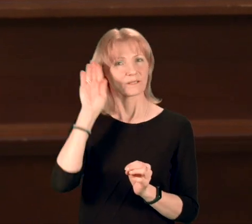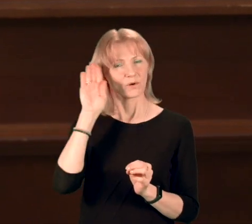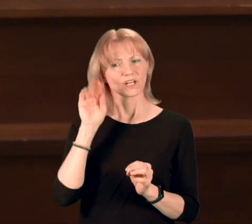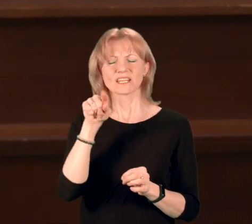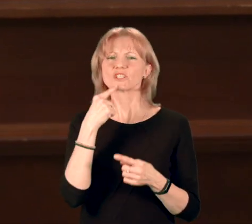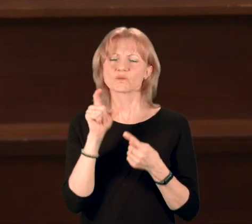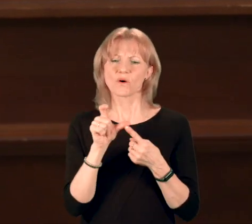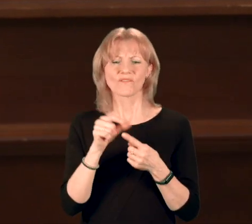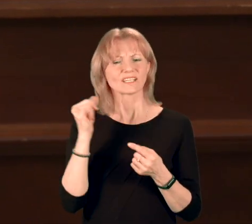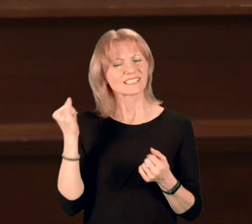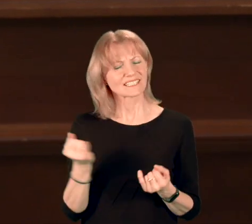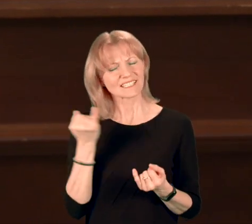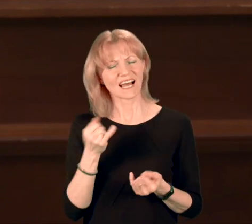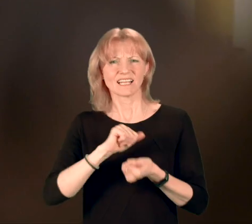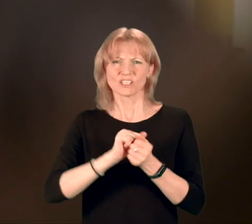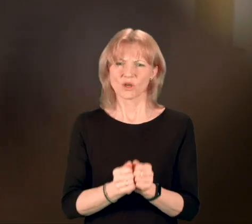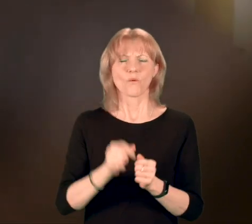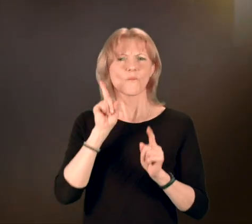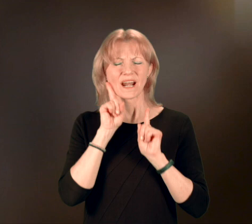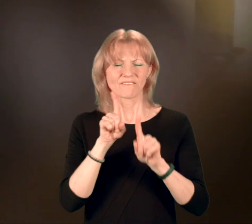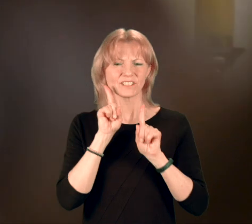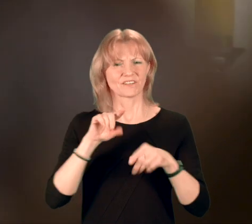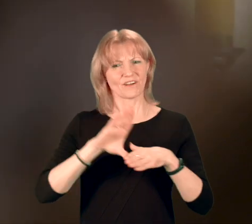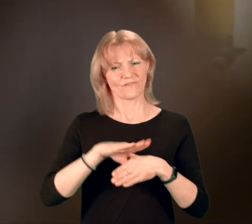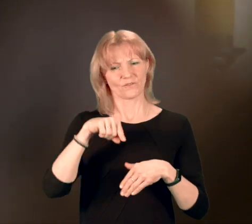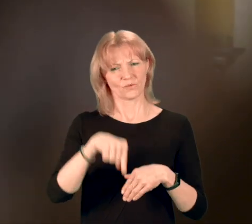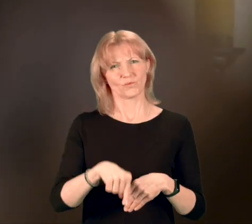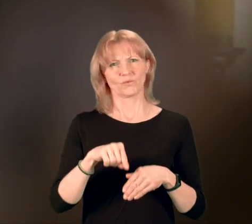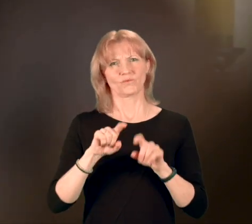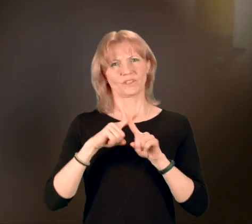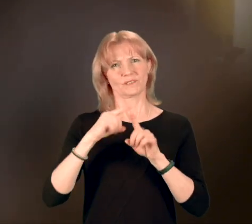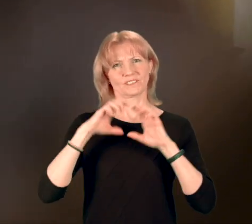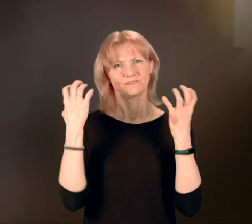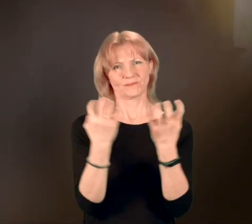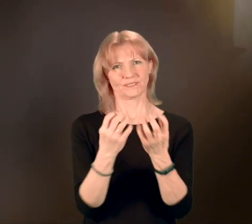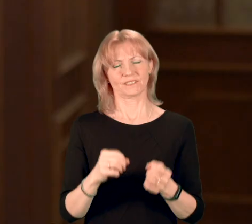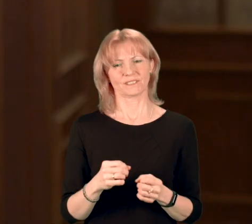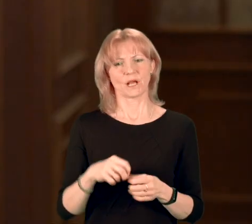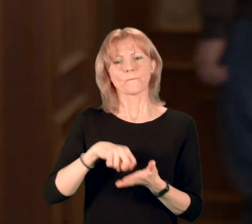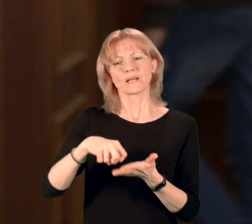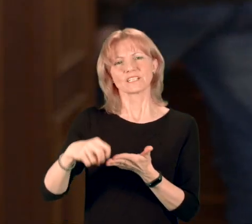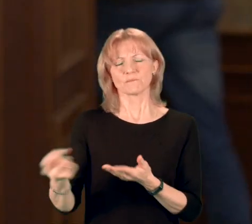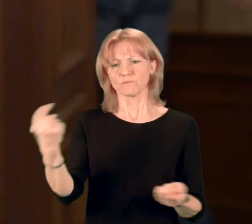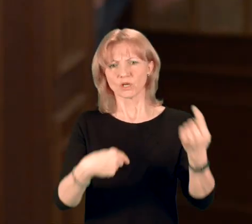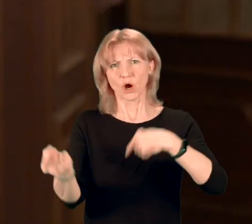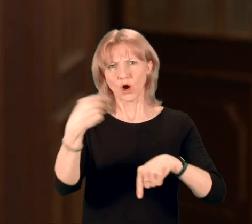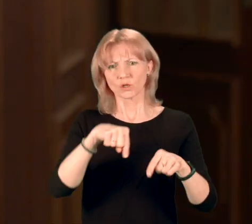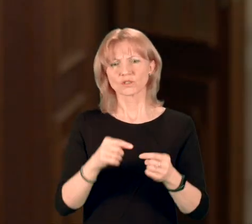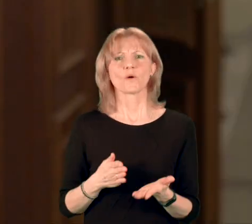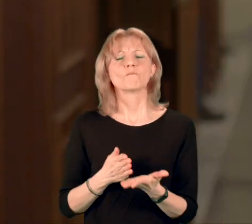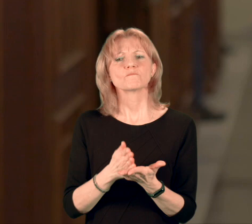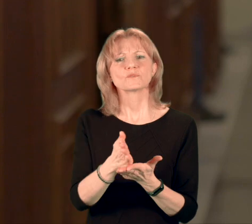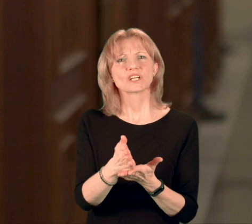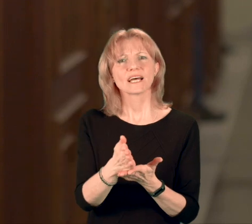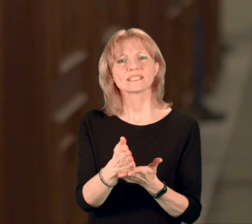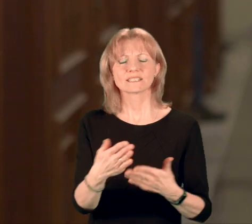Słowa te ciągle znajdują swoje potwierdzenie w życiu sanktuarium. Pielgrzymi wchodzą w świętość tego miejsca